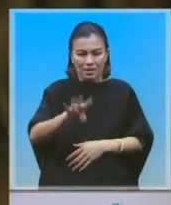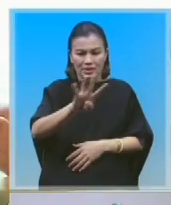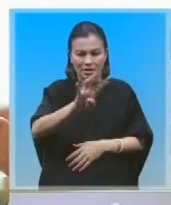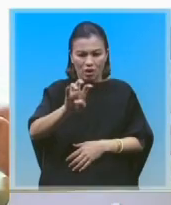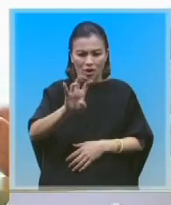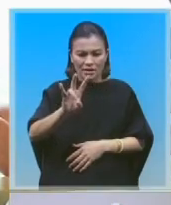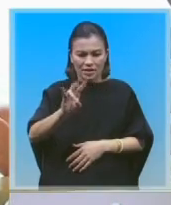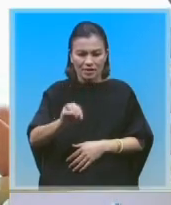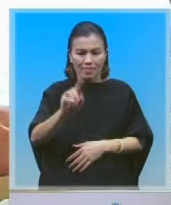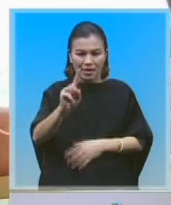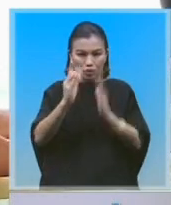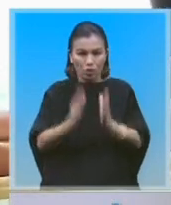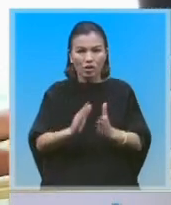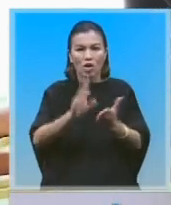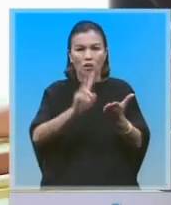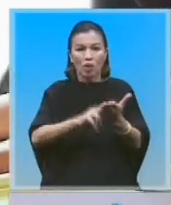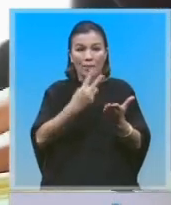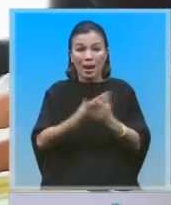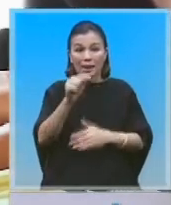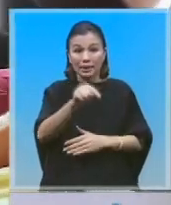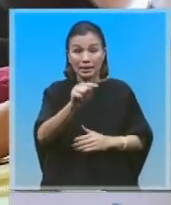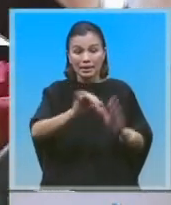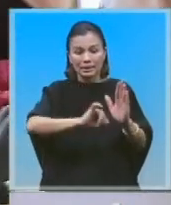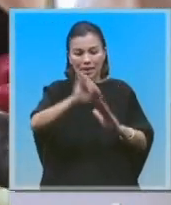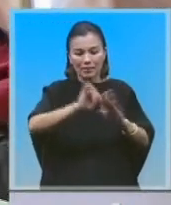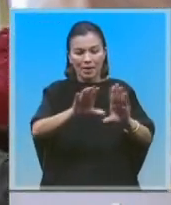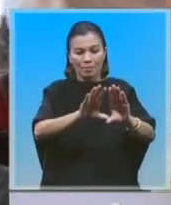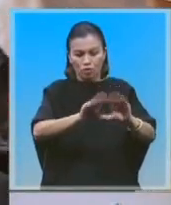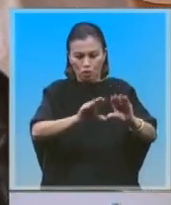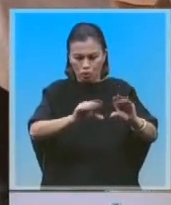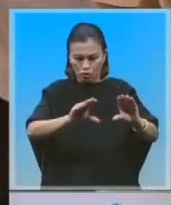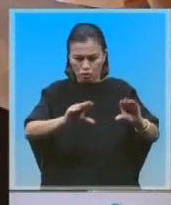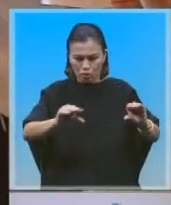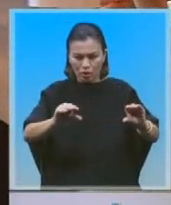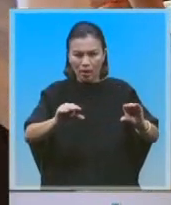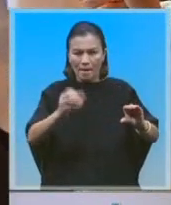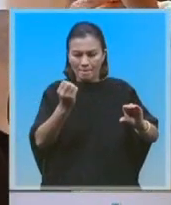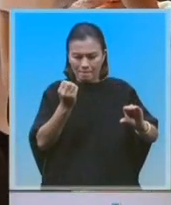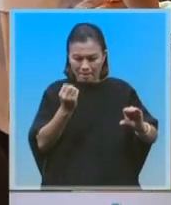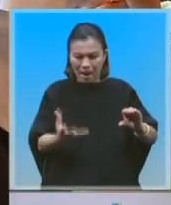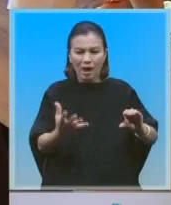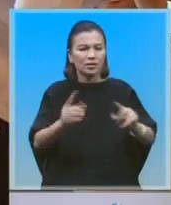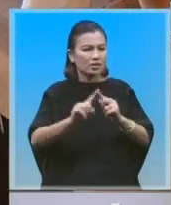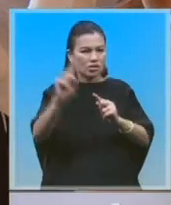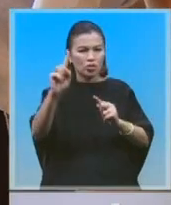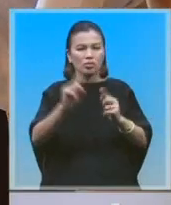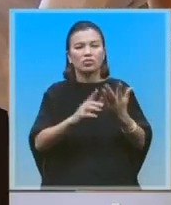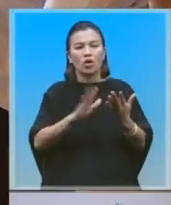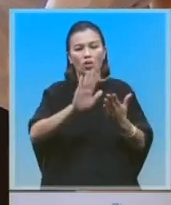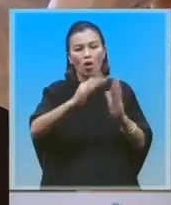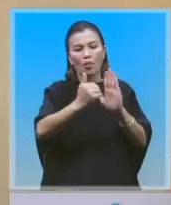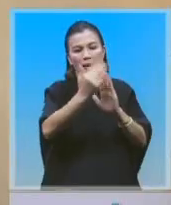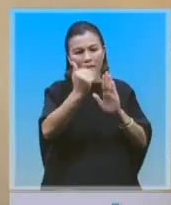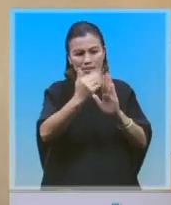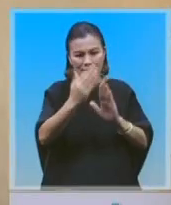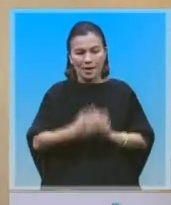7,471 คนซึ่งถือได้ว่าที่นี่นะครับเป็นจังหวัดที่มีหมอนวดที่มาขึ้นทะเบียนเป็นผู้ให้บริการมากที่สุดในพื้นที่ภาคเหนือก็คือที่